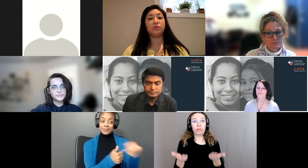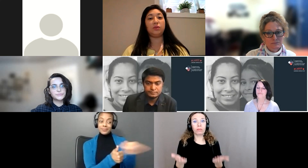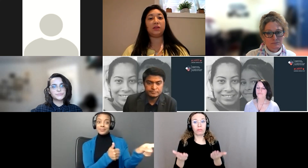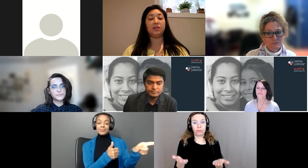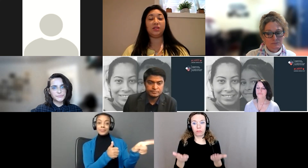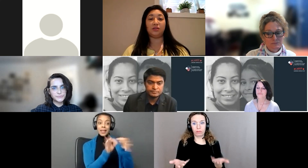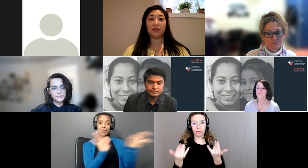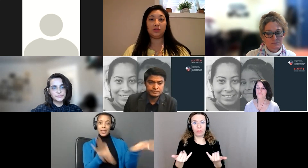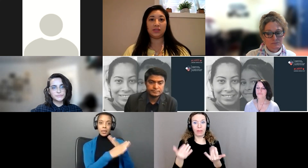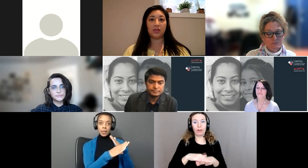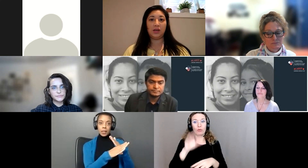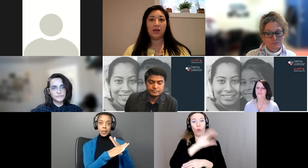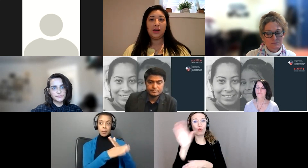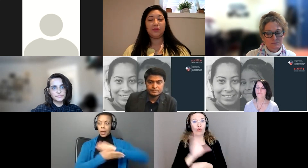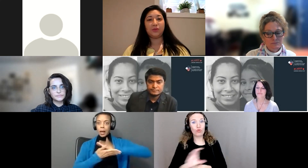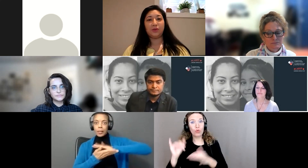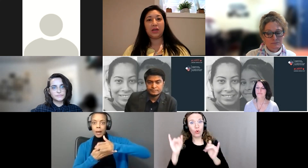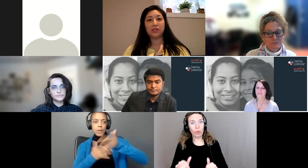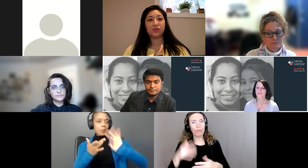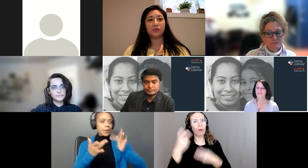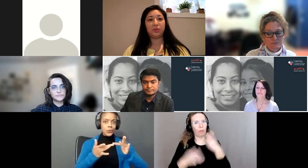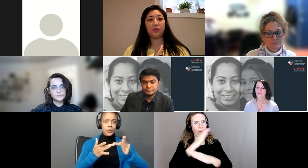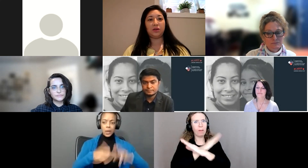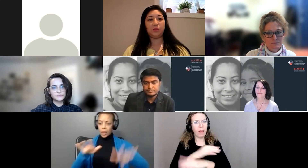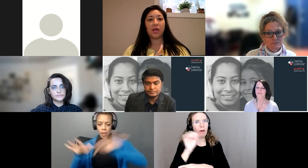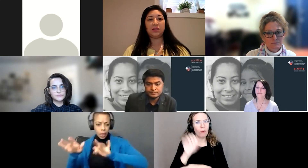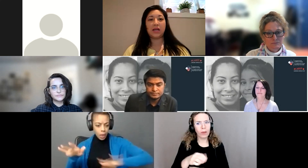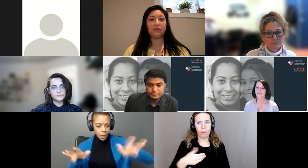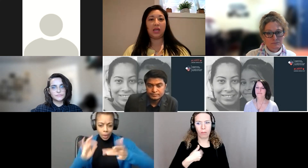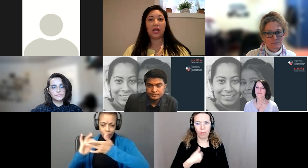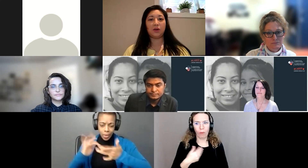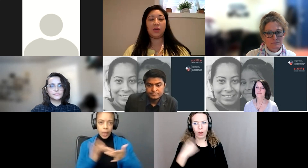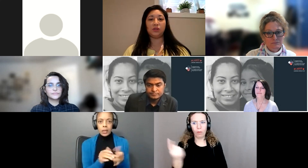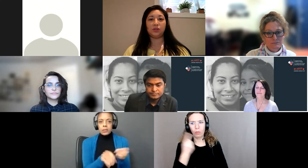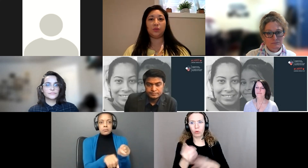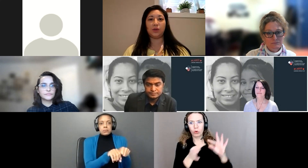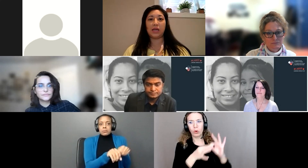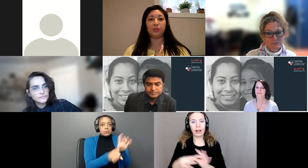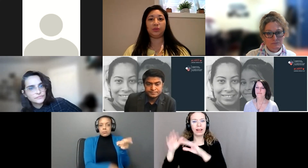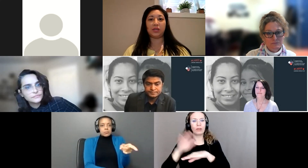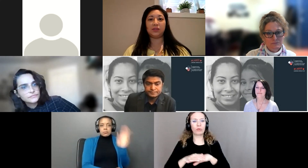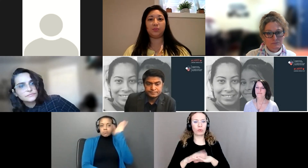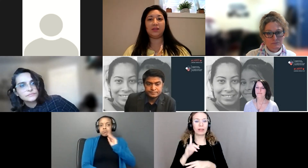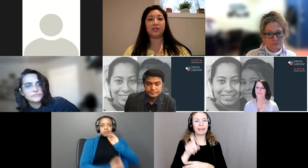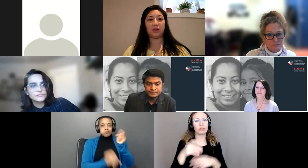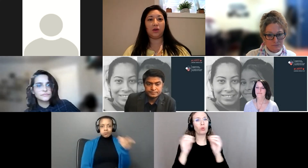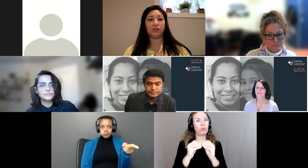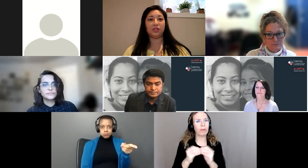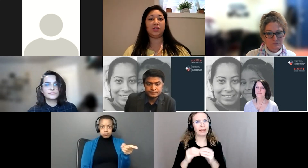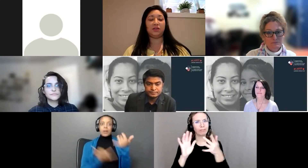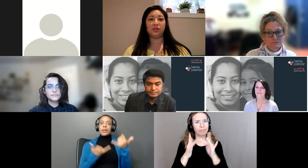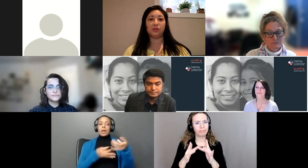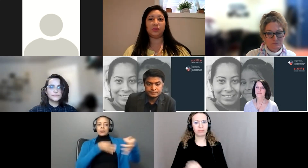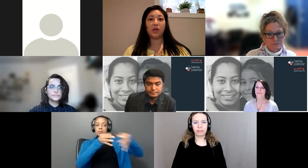ça a aussi posé des difficultés des gens qui n'étaient pas familiers avec ces questions numériques. Donc,